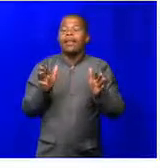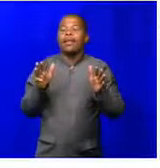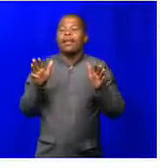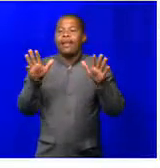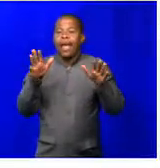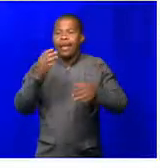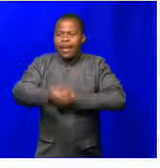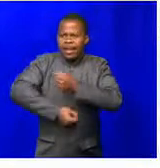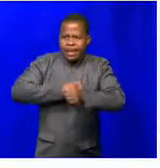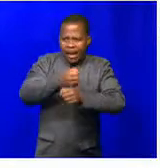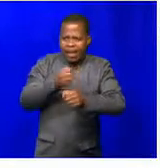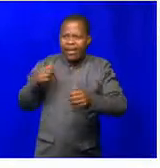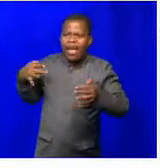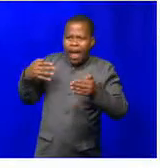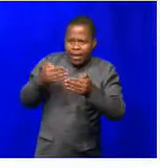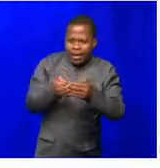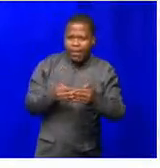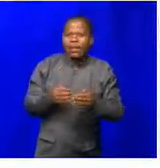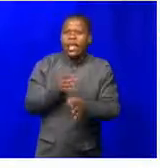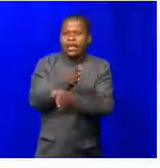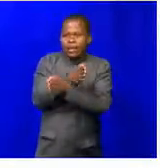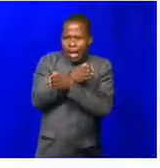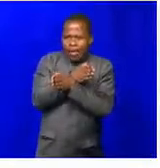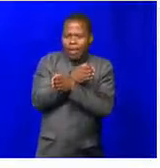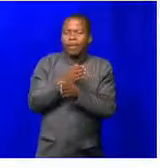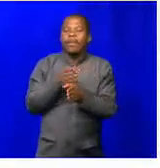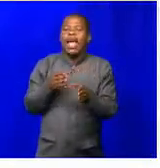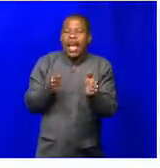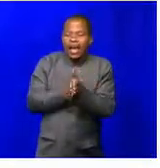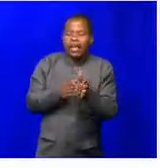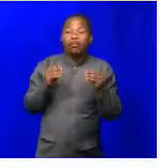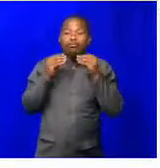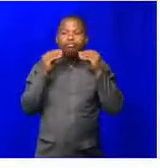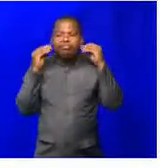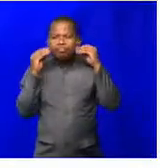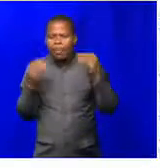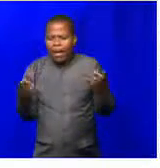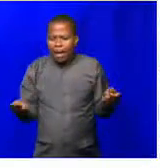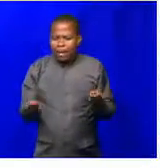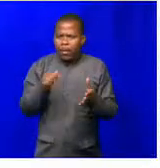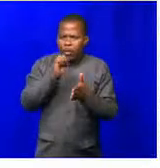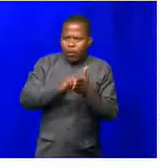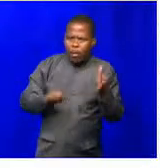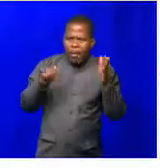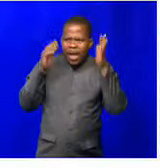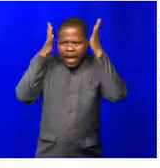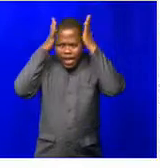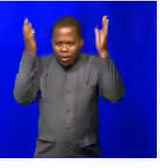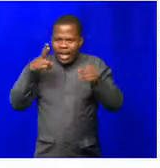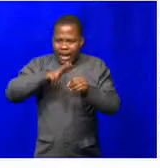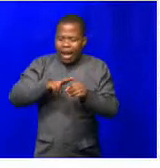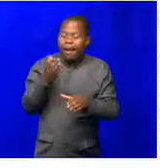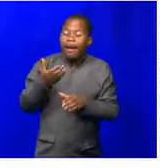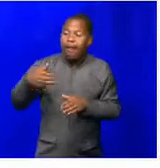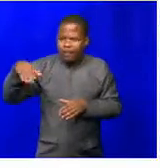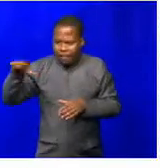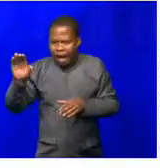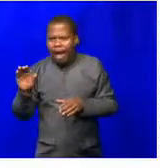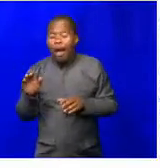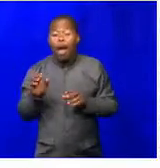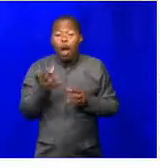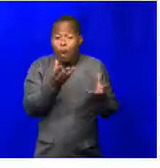weZambia kanye neMozambique ubukelwe bamfu labathanda umdlalo webhola bakuleli kanye nalabachamuka ngaphandle. Nandvunankulu